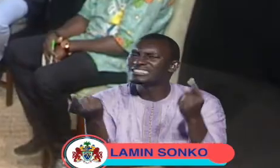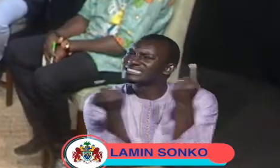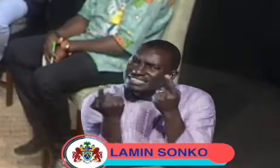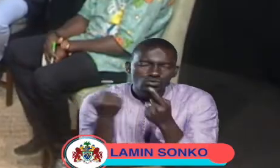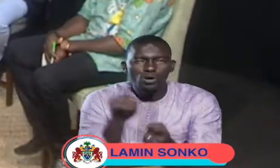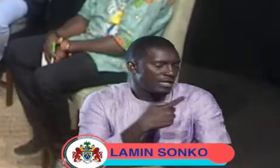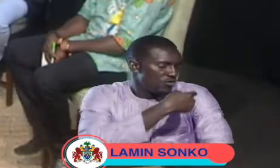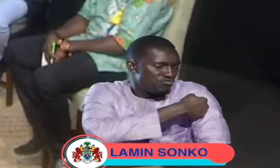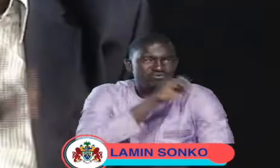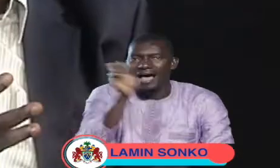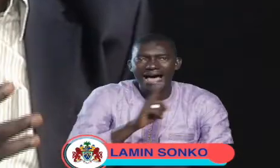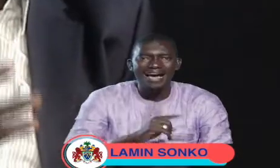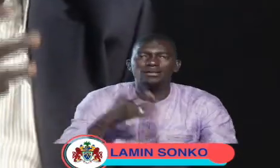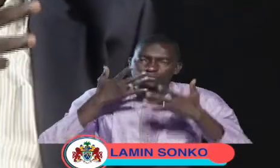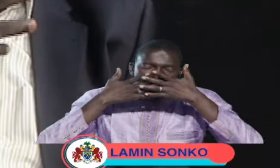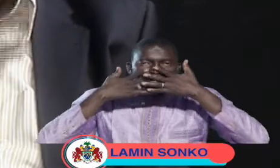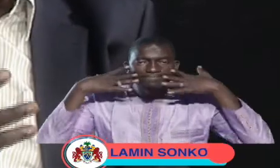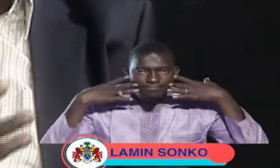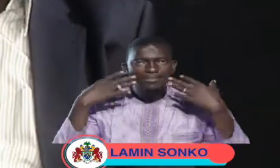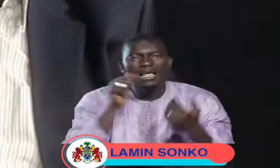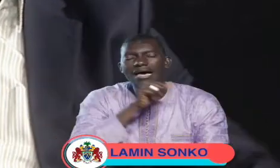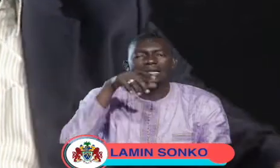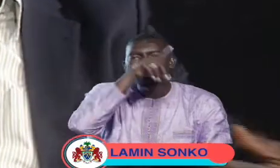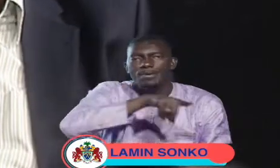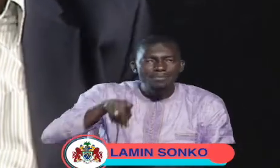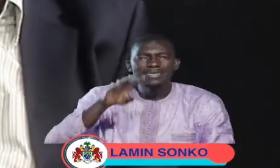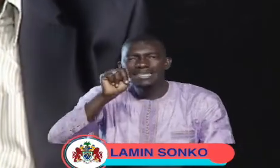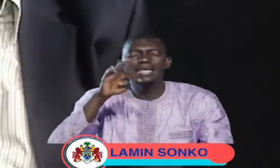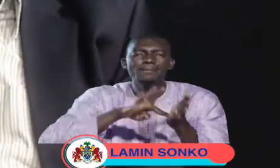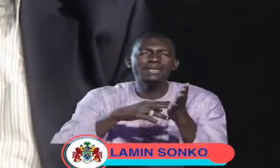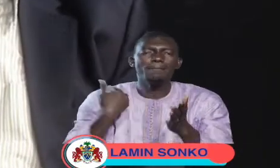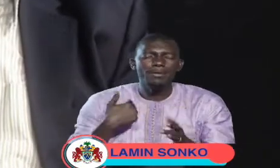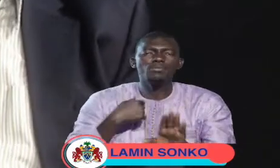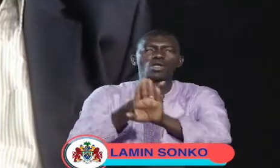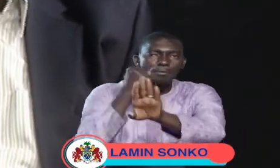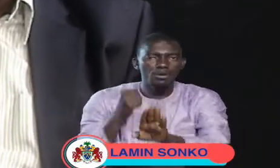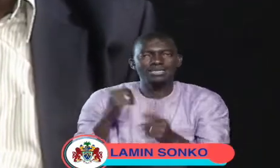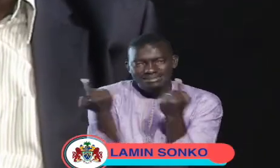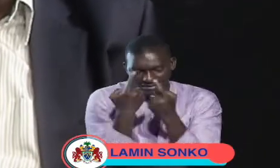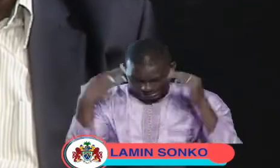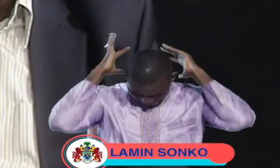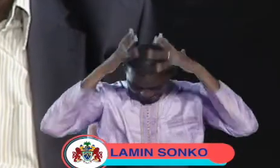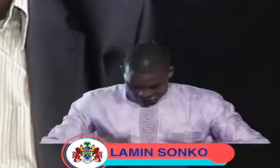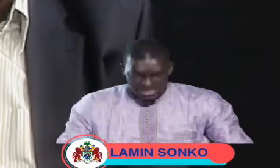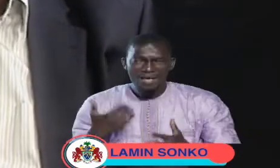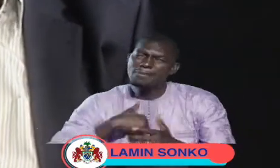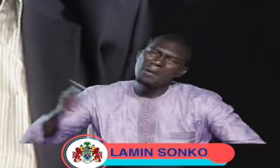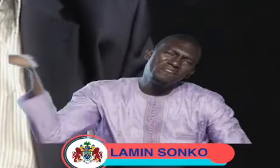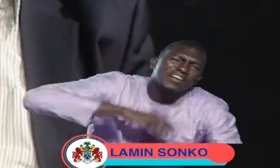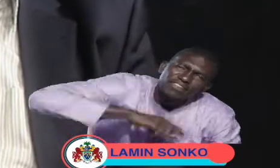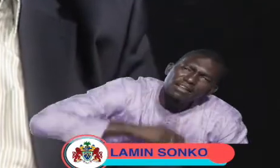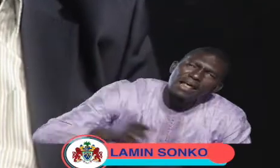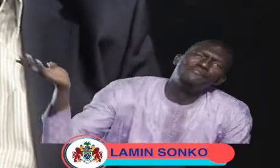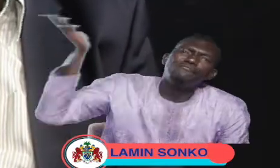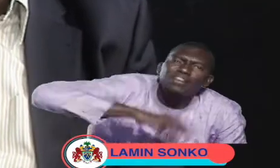du bagage ay bagage rek lay ay masque ay PPE bo xamne bagage yo mel lañ wara sol yo fa nekk ni ngi nañ bay di wax yo xamne amul